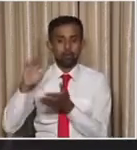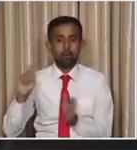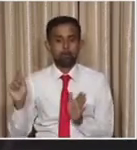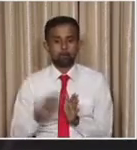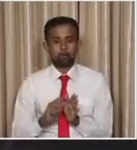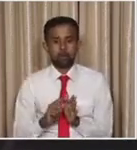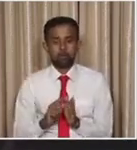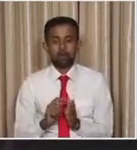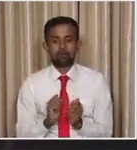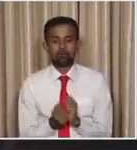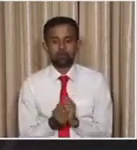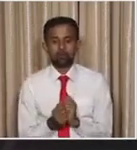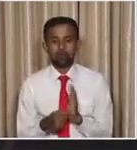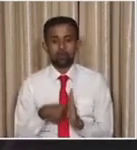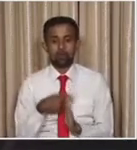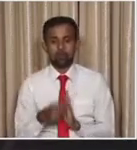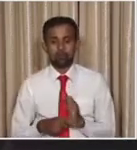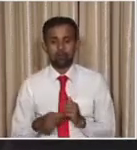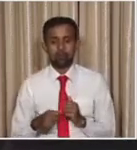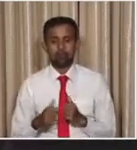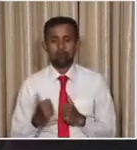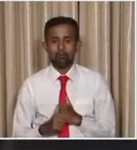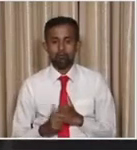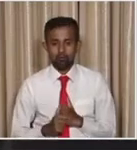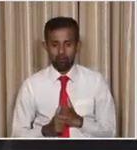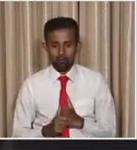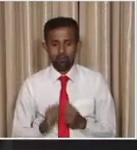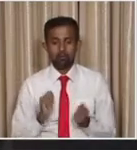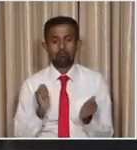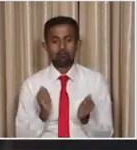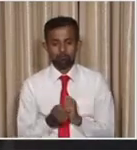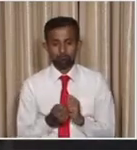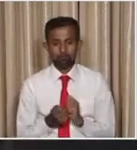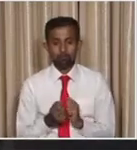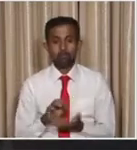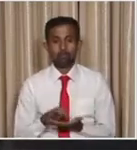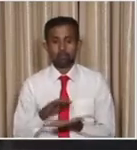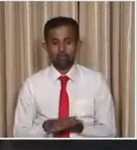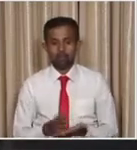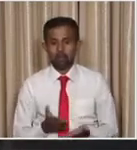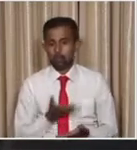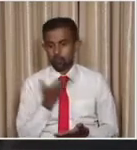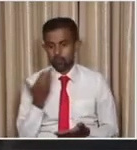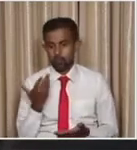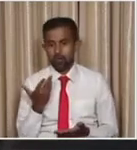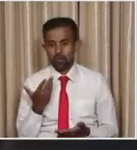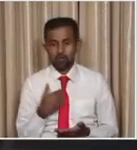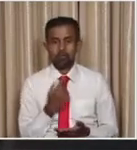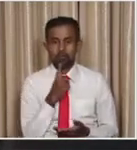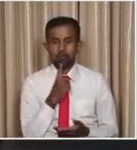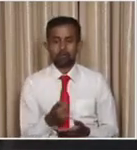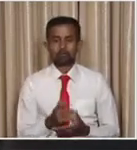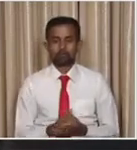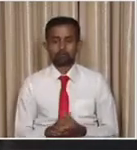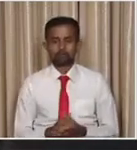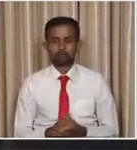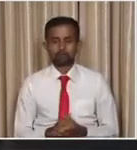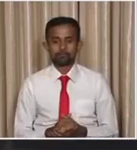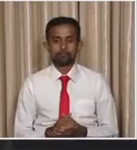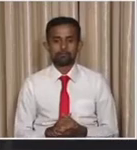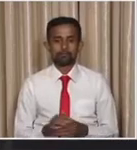කිසි වෙනසක් රටේ ජාතික නිෂ්පාදනයේ යම් කිසි වෙනසක් ස්ථීර වශයෙන් කරන්න පුළුවන් කියන කාරණේ මම කියන්න කැමතියි. ඒ